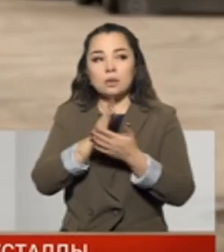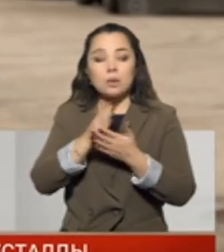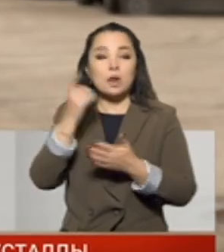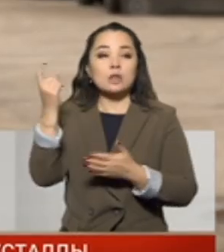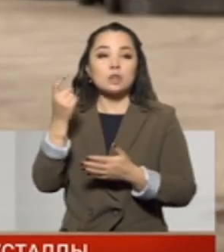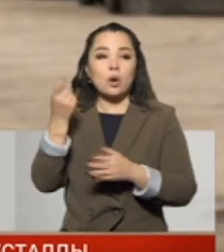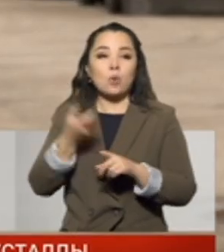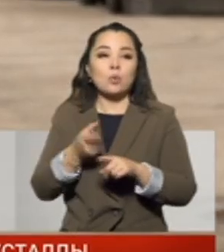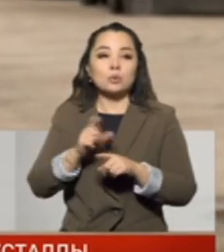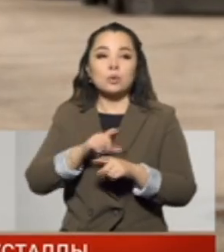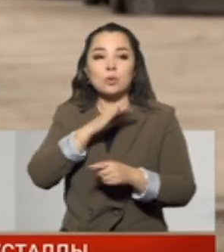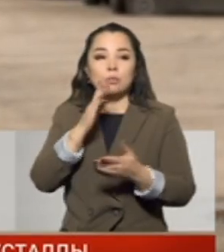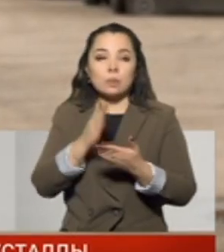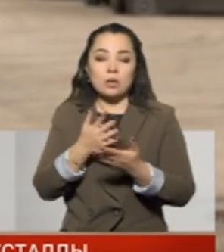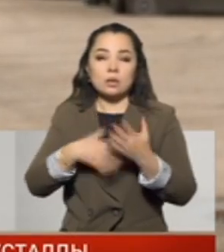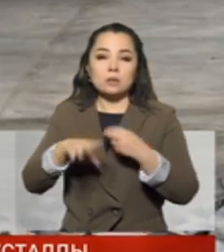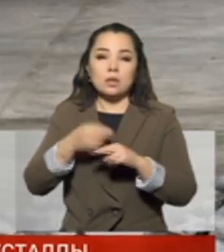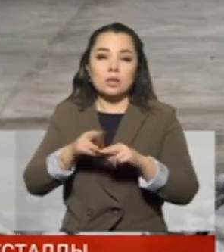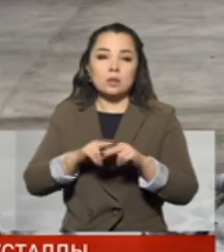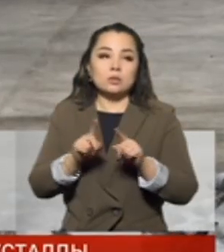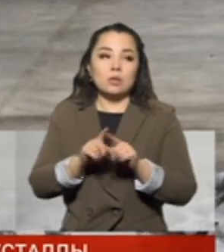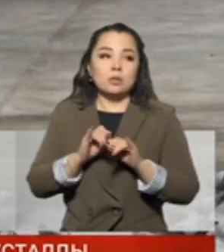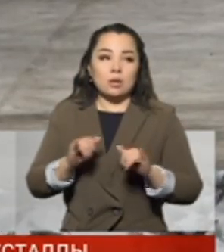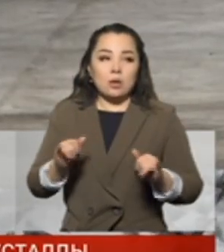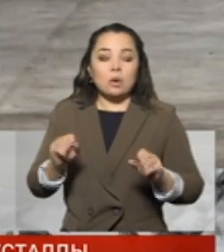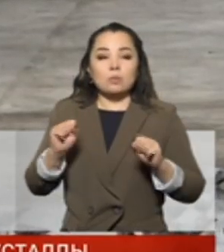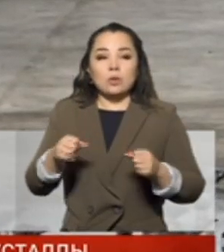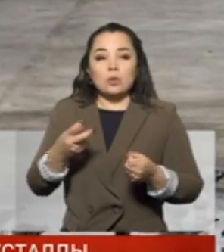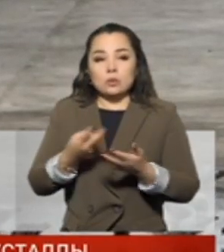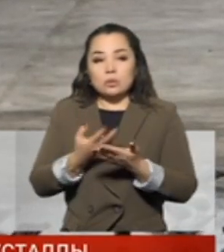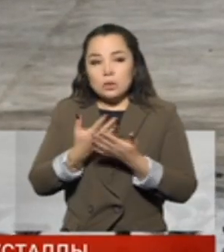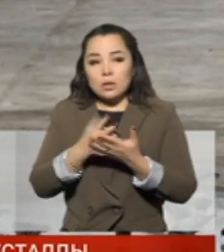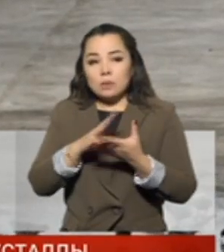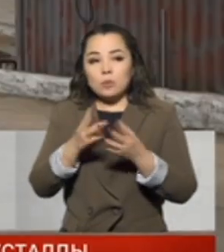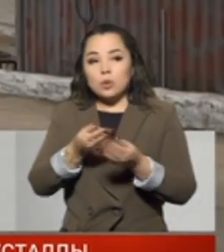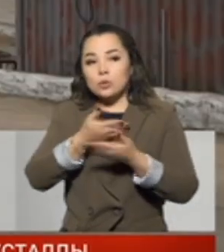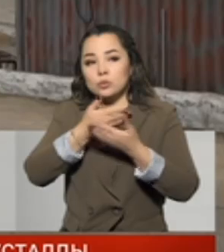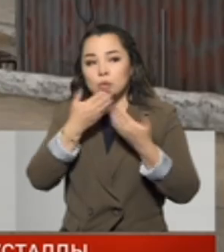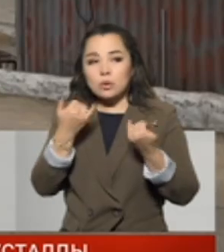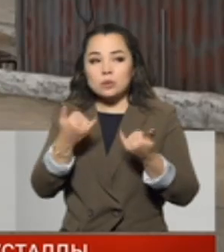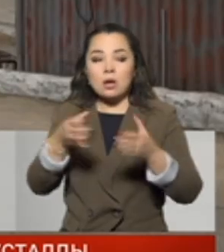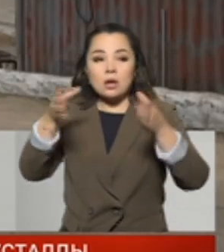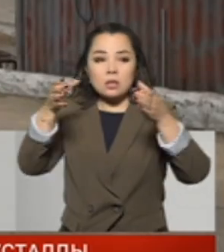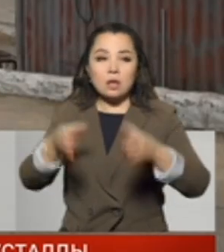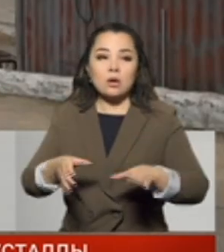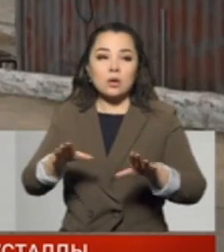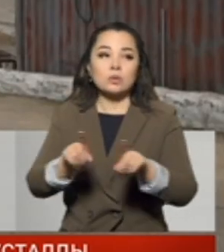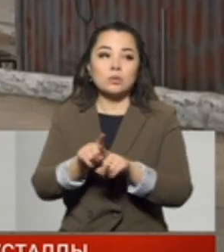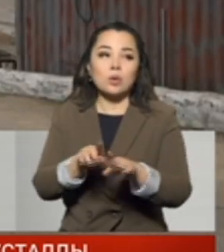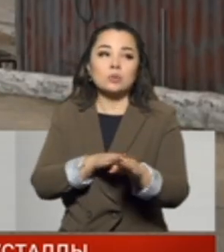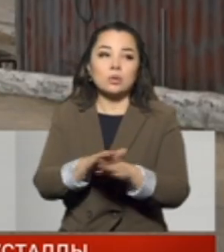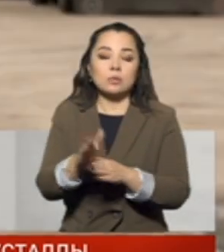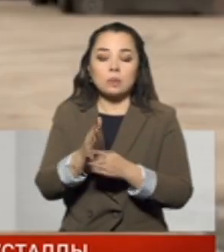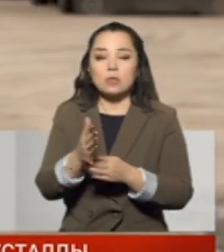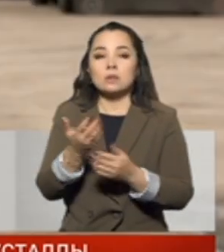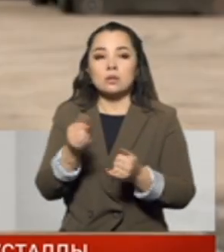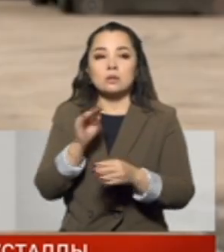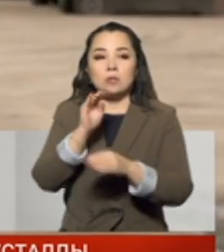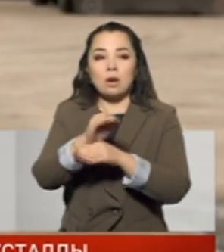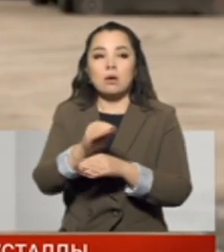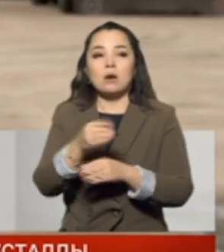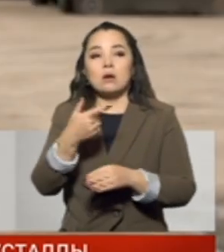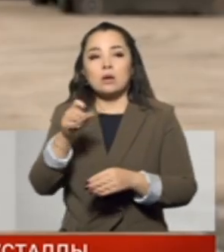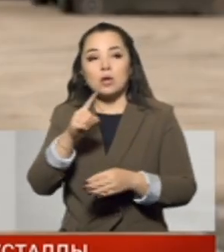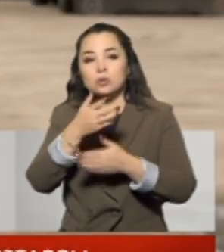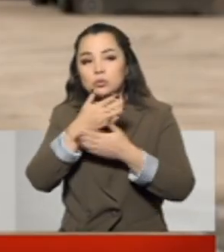әлі өте көп, қабылдашуақтан кіргізейін деп жатқан мүмкіндік әлі жоқ бізде онда қабылдайтын, үткен элеватор қазір толып тұр, бір ай болды ма, газ жоқ